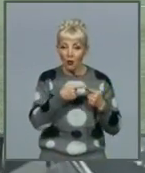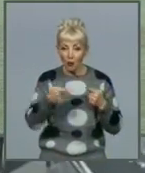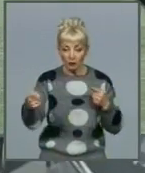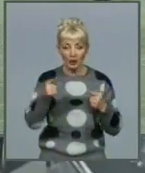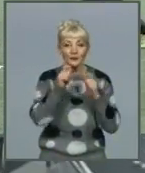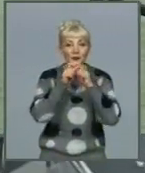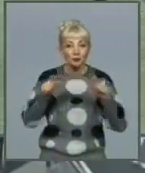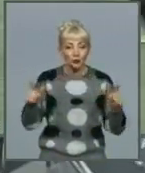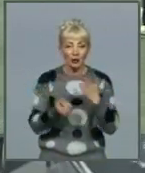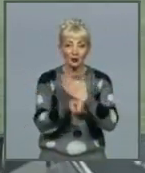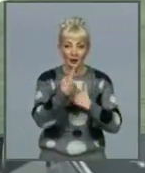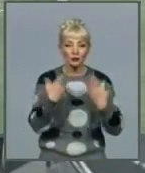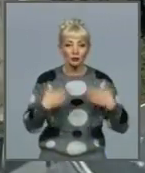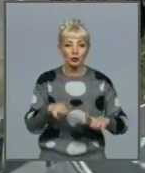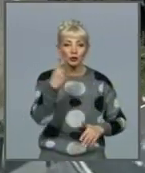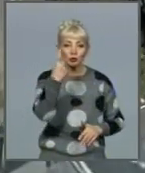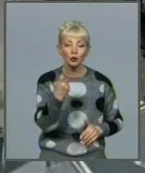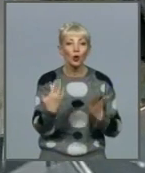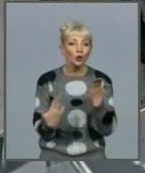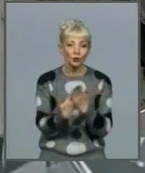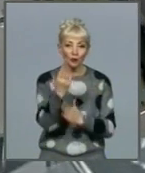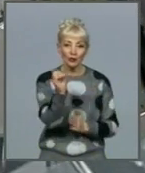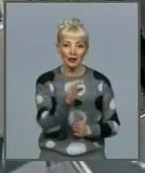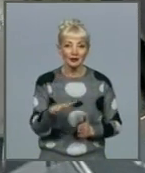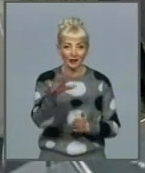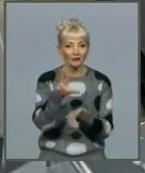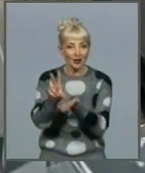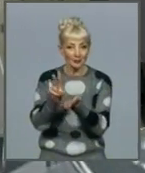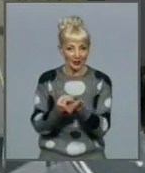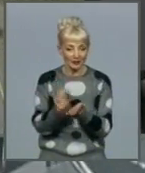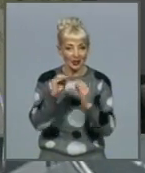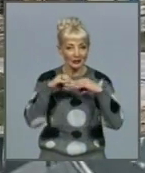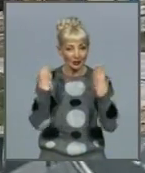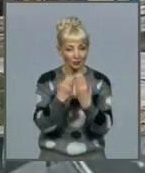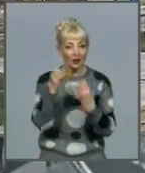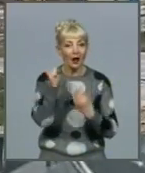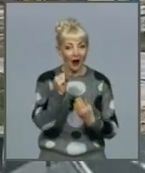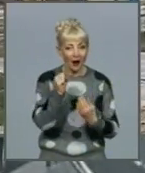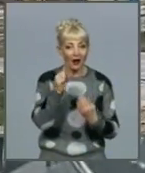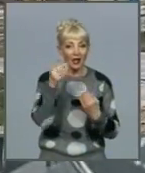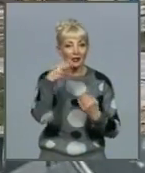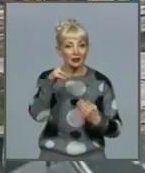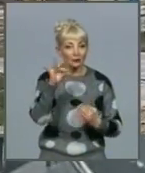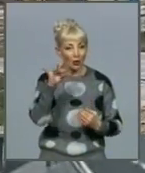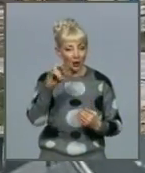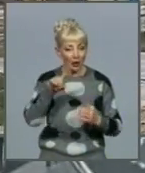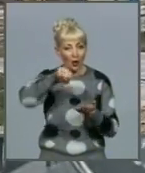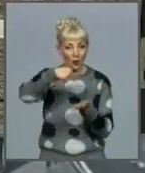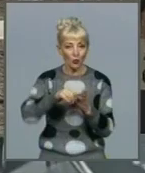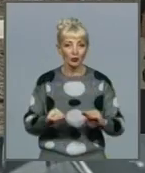з'явилися вже 100 нових європейського гатунку стадіонів, а у дворах Харкова місто змогло встановити понад